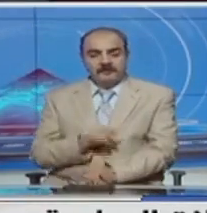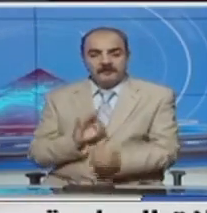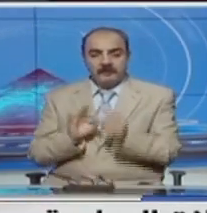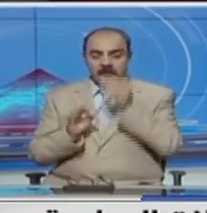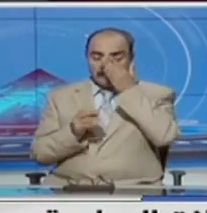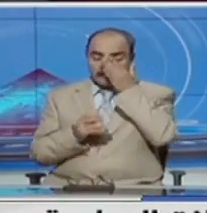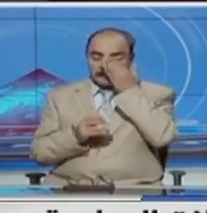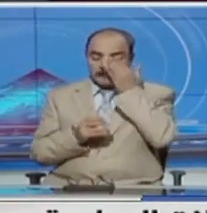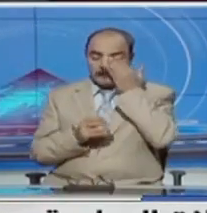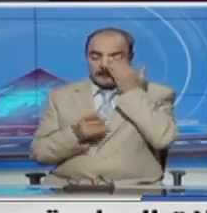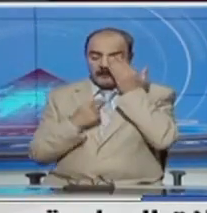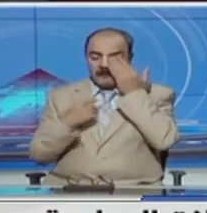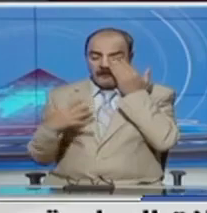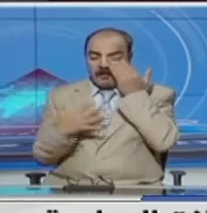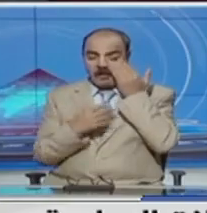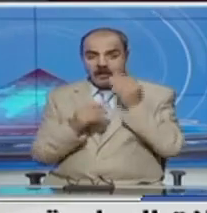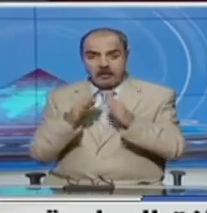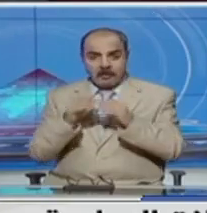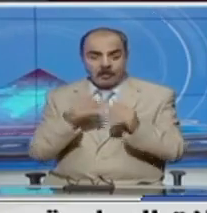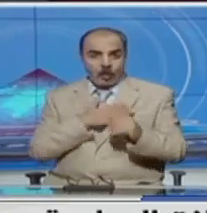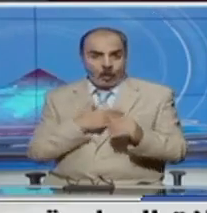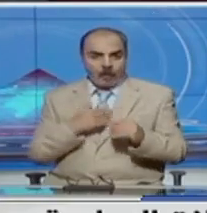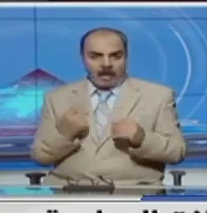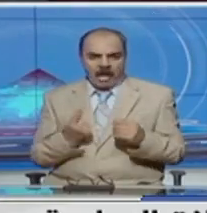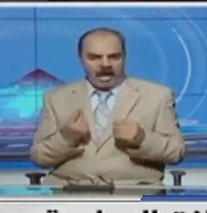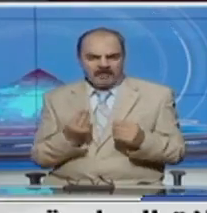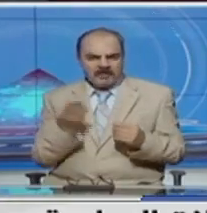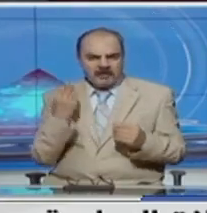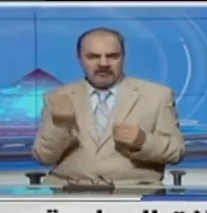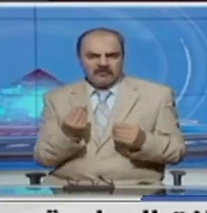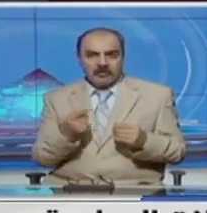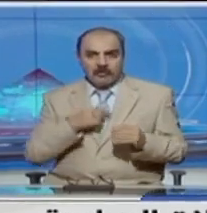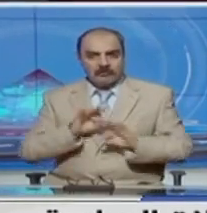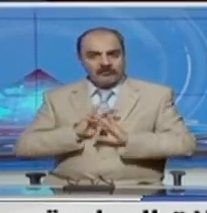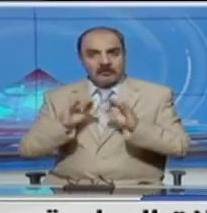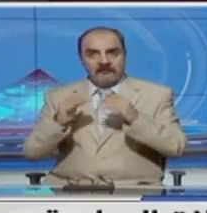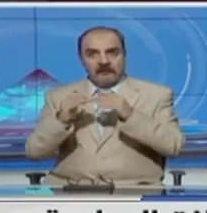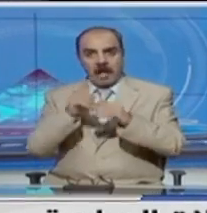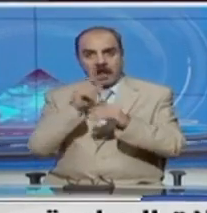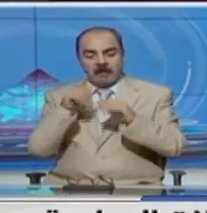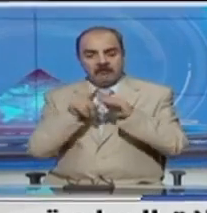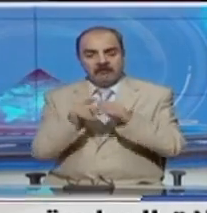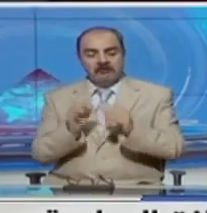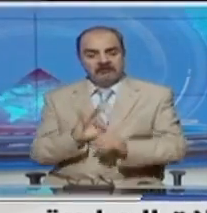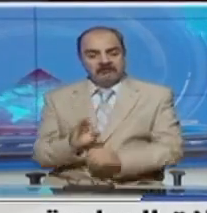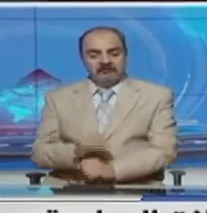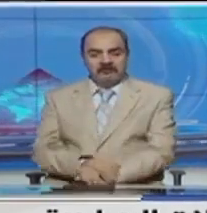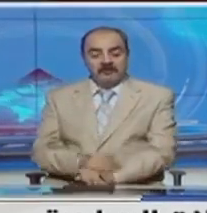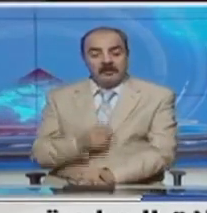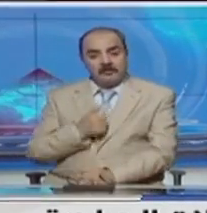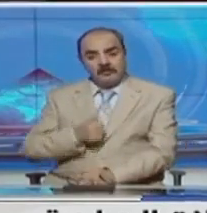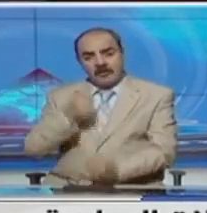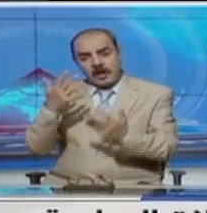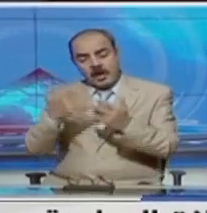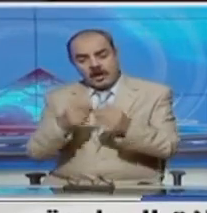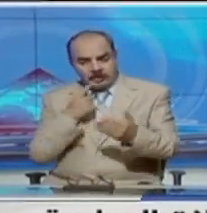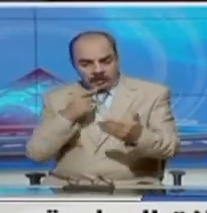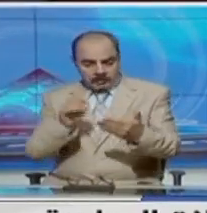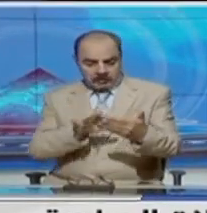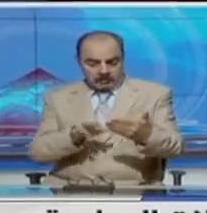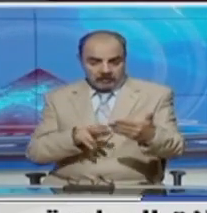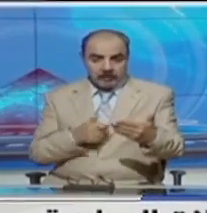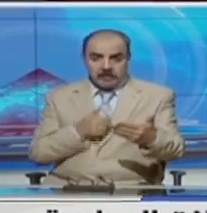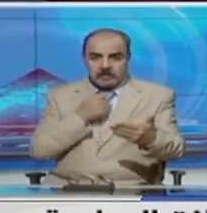احنا فرحانين بيه دلوقتي ونقدر نقول احنا، لكن هي اوريدي اتعملت موجوده، والنتائج بتاعتها عكس ما الناس متخيله